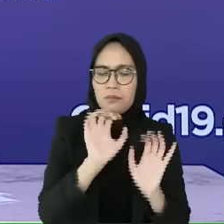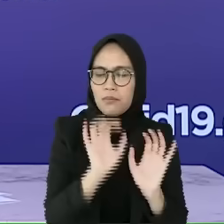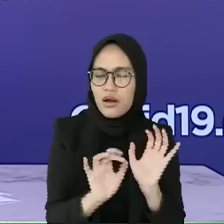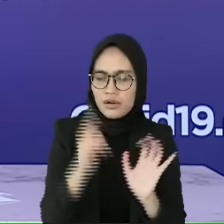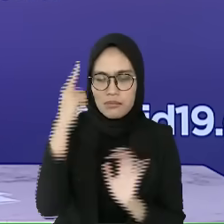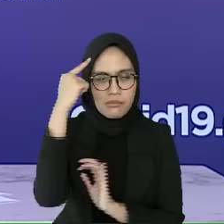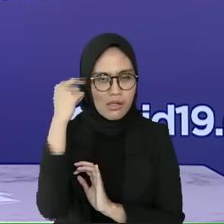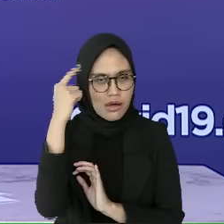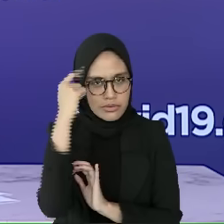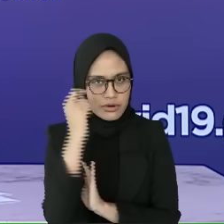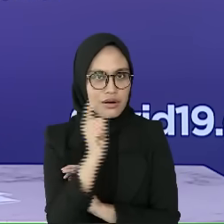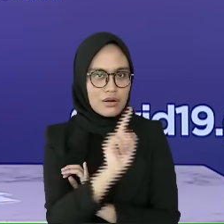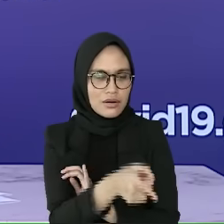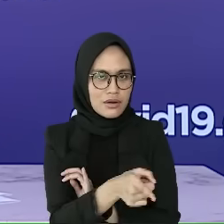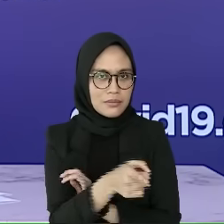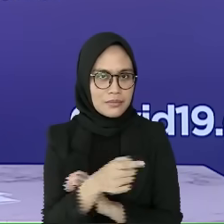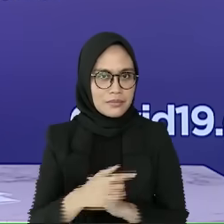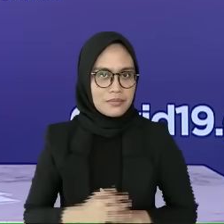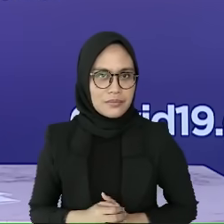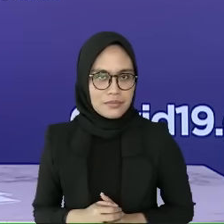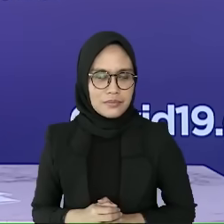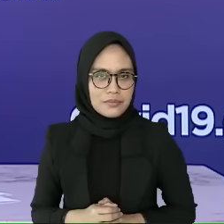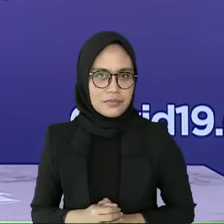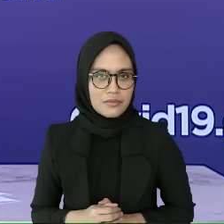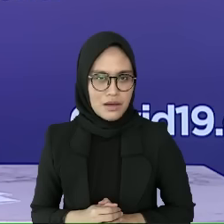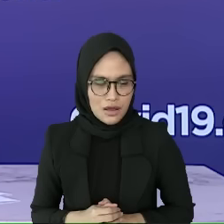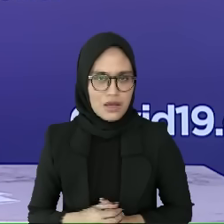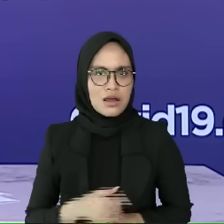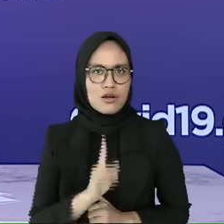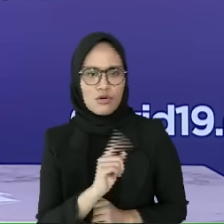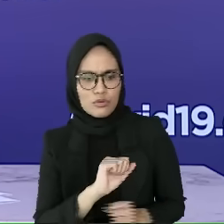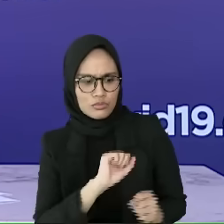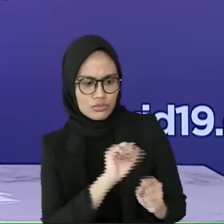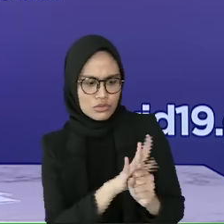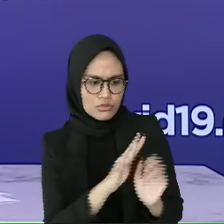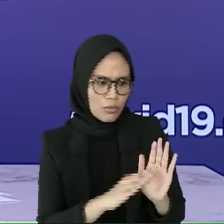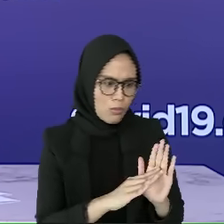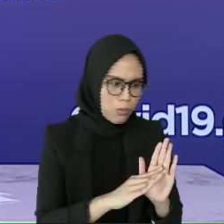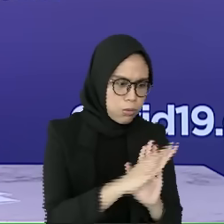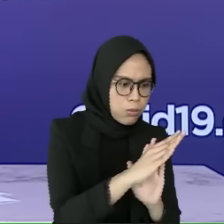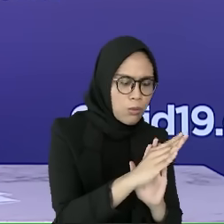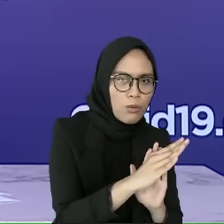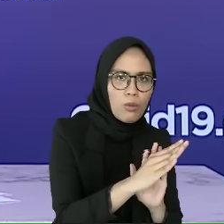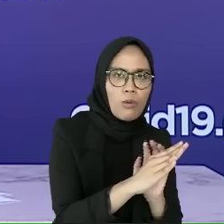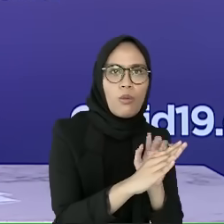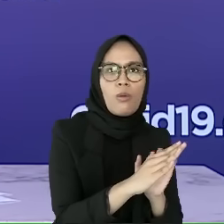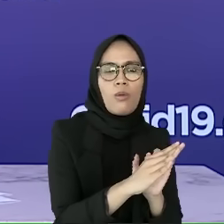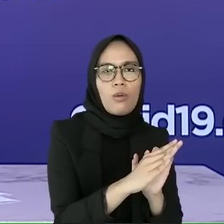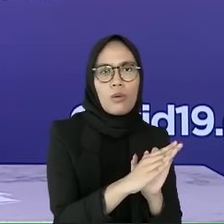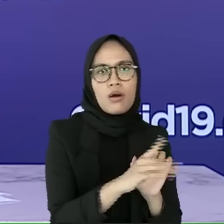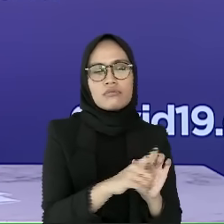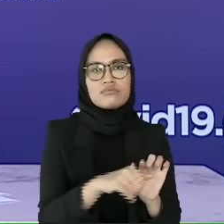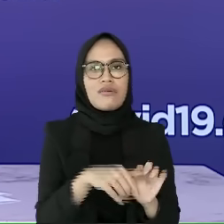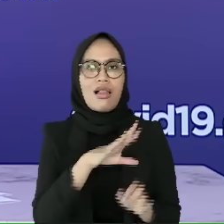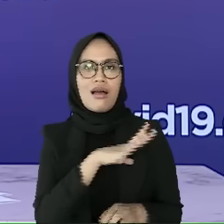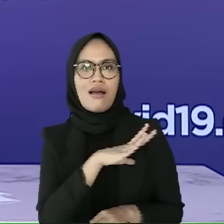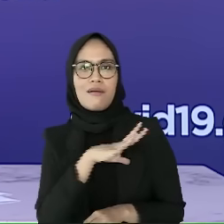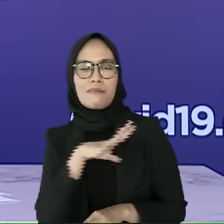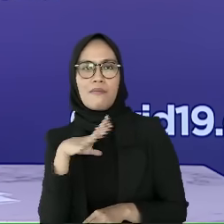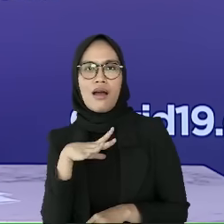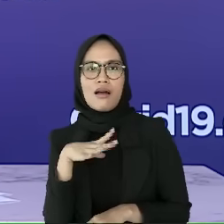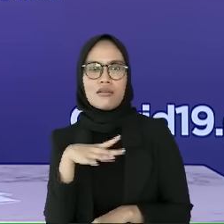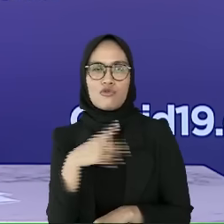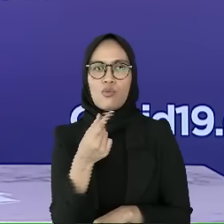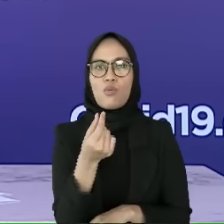Salah satunya adalah penanganan COVID-19 pada saat lonjakan kasus tentunya lebih mahal, lebih lama, dan